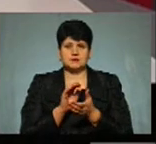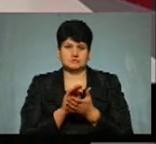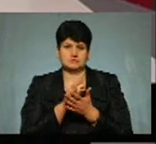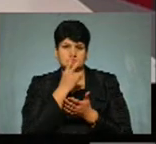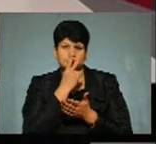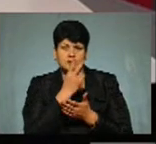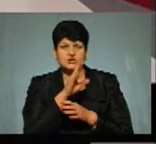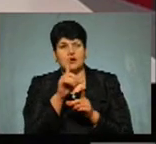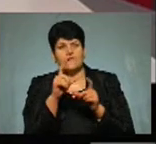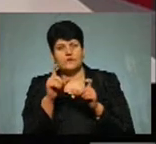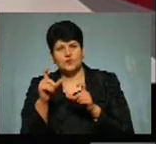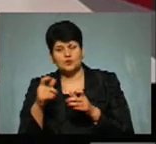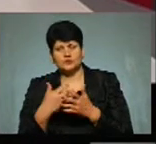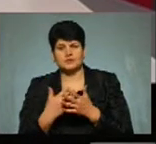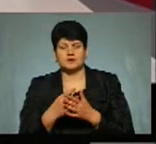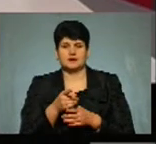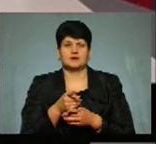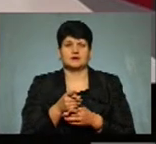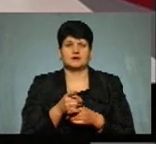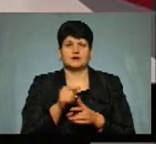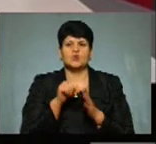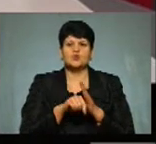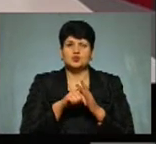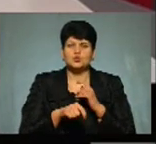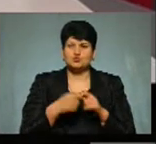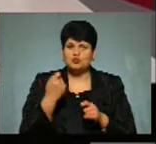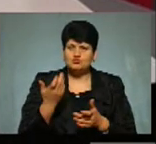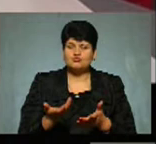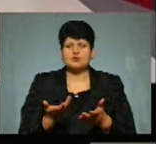з фотоматеріалами, відповідно, з суттю порушення.